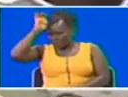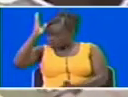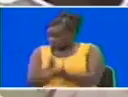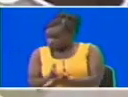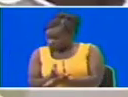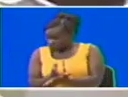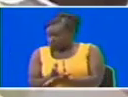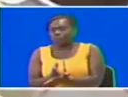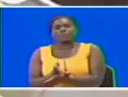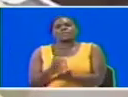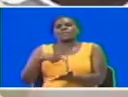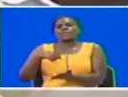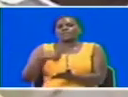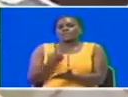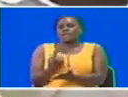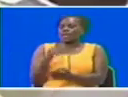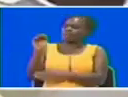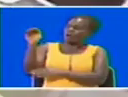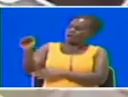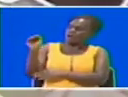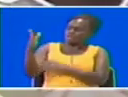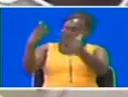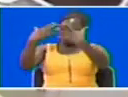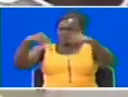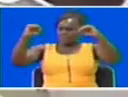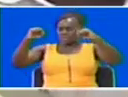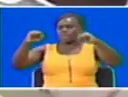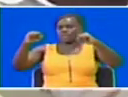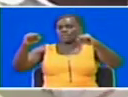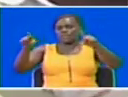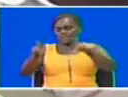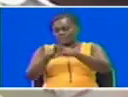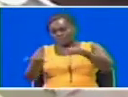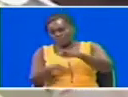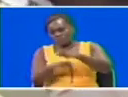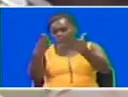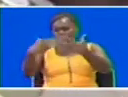wananchi? Kwa hivyo mimi nina appeal sasa kwa president wetu, na TV the president,